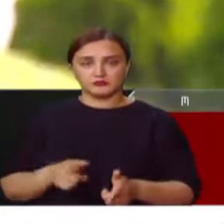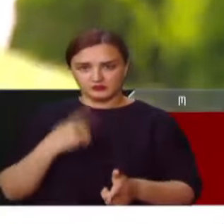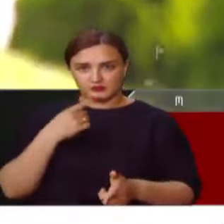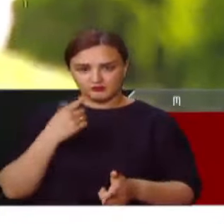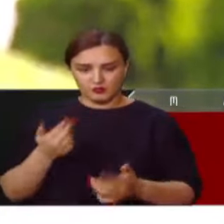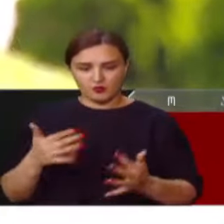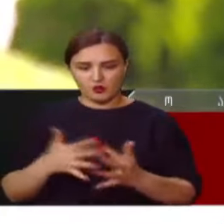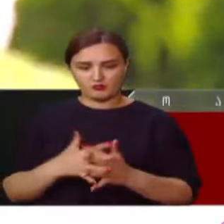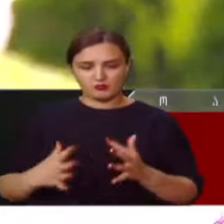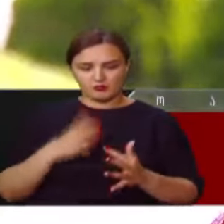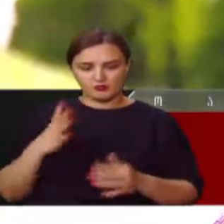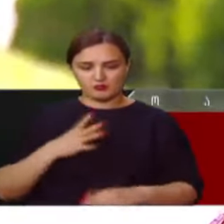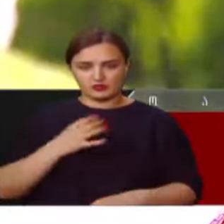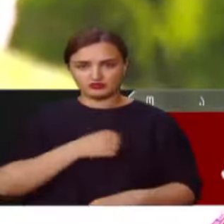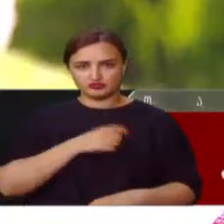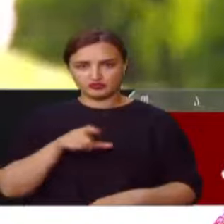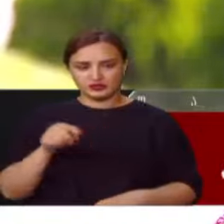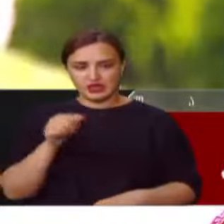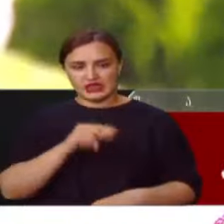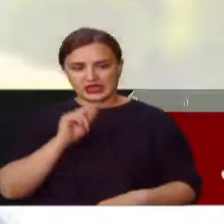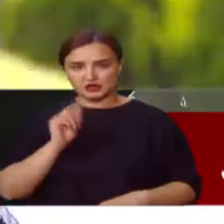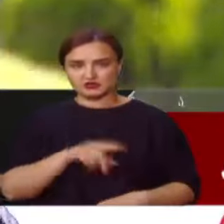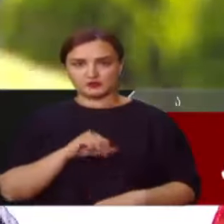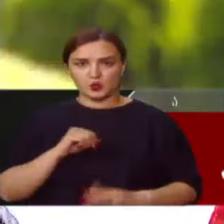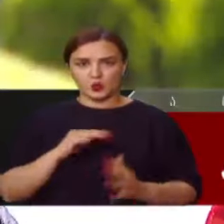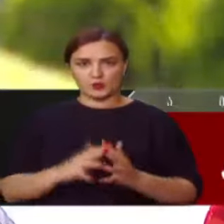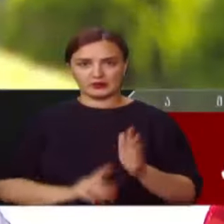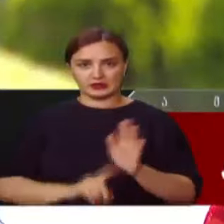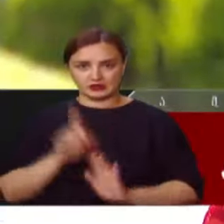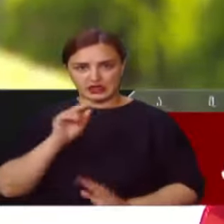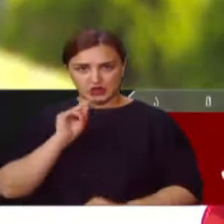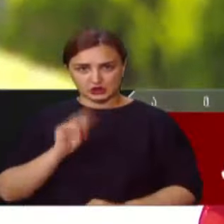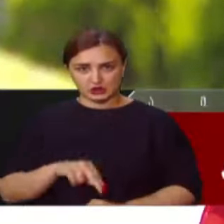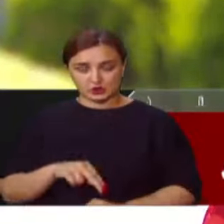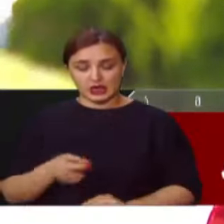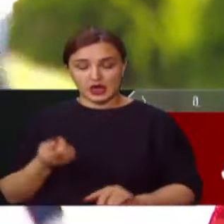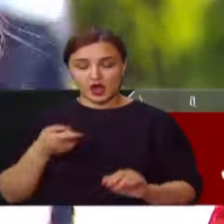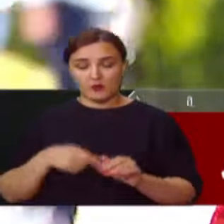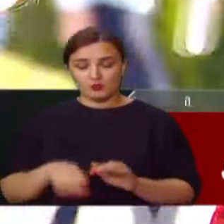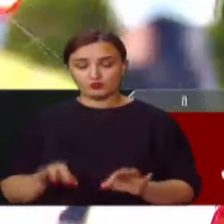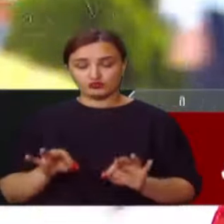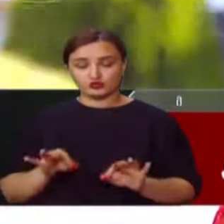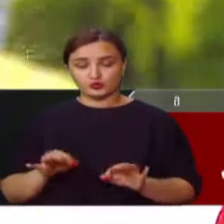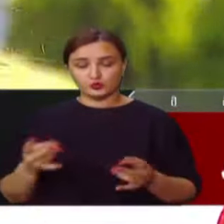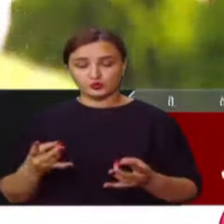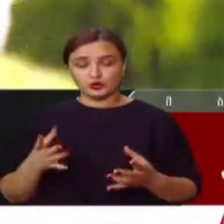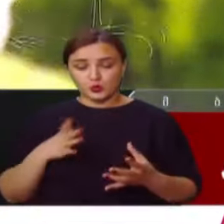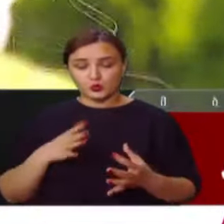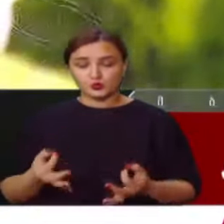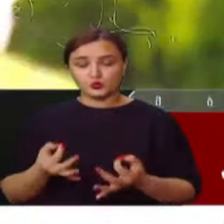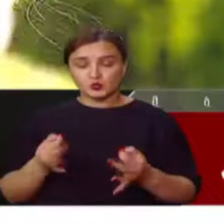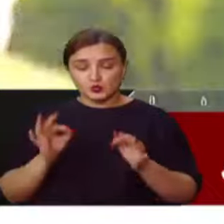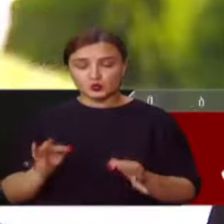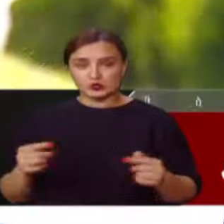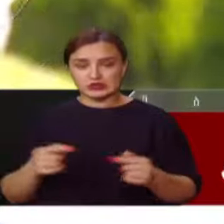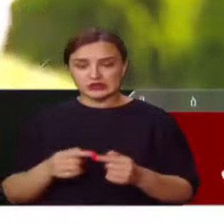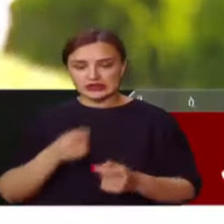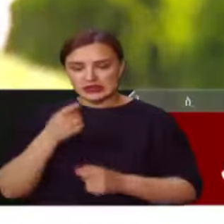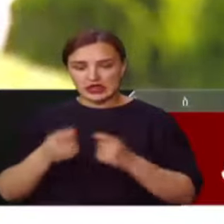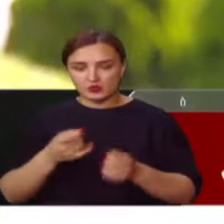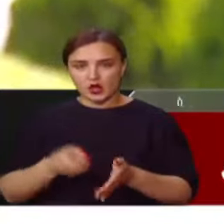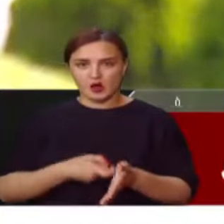ამ ომგამოვლი ჯარისკაცებს აბრალებდნენ ომის დანაშაულს. და აქედან გამომდინარე მნიშვნელოვანია ზუსტად, რომ გამოძიებული იქნას ყველა დეტალი